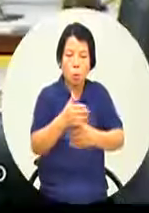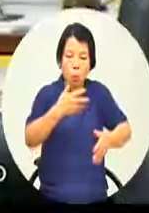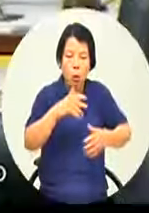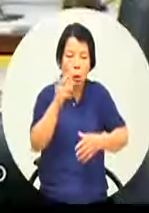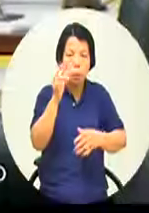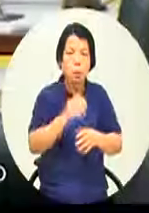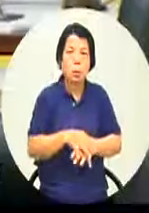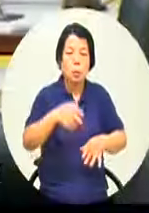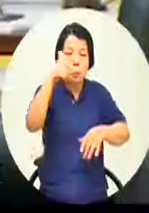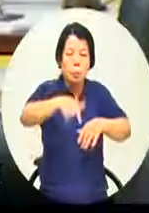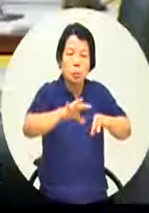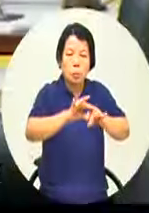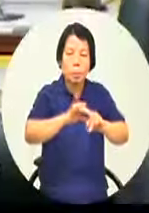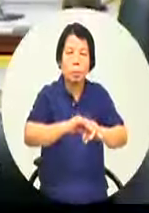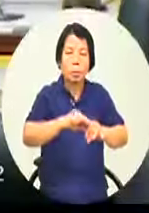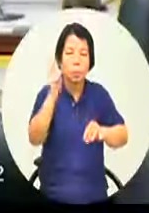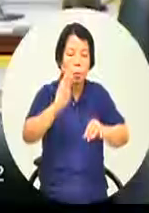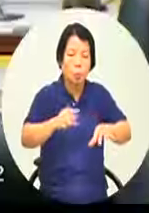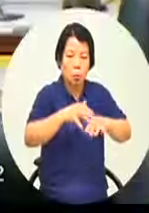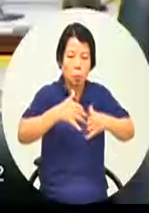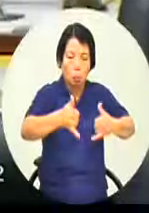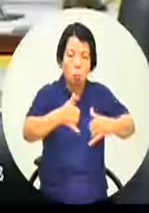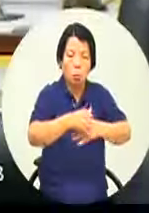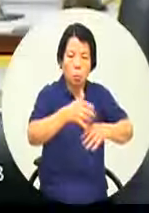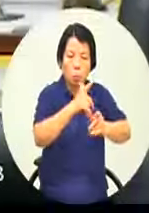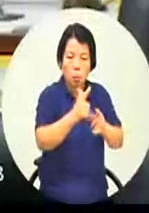道等等哦，不要让民众